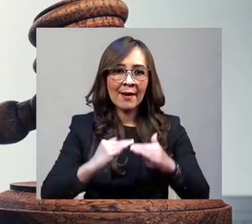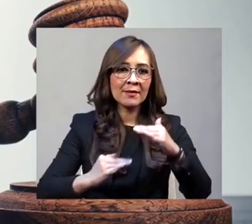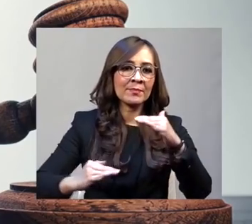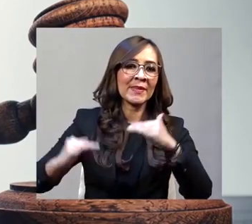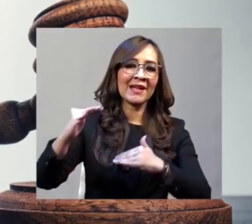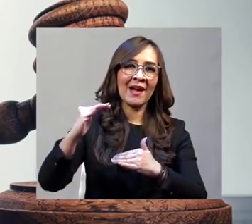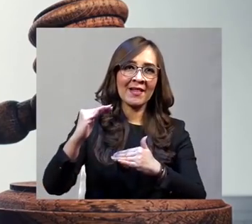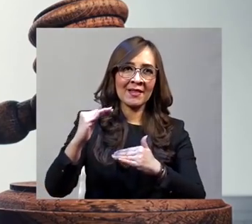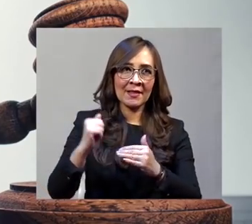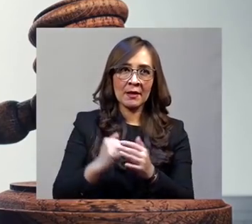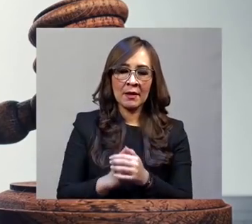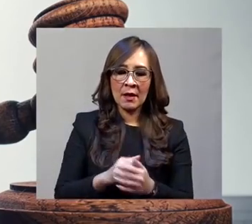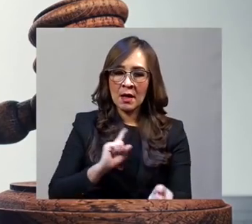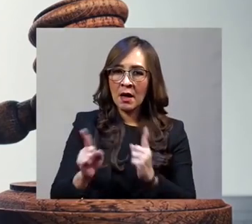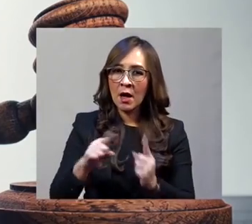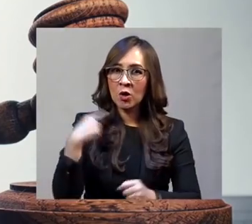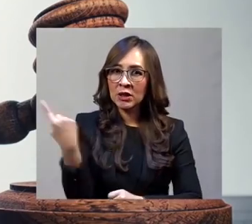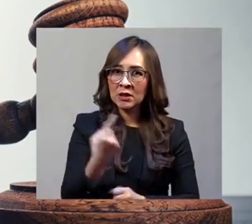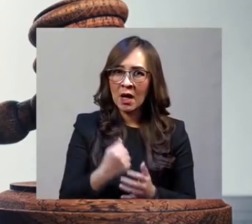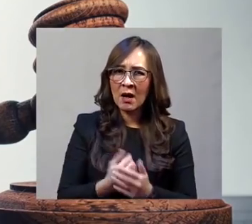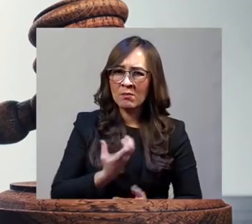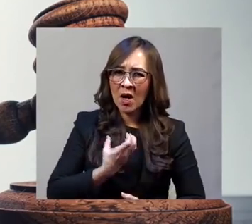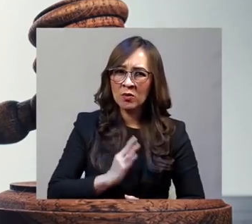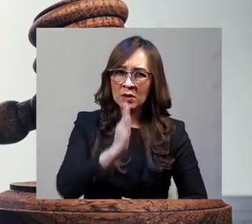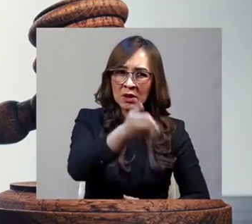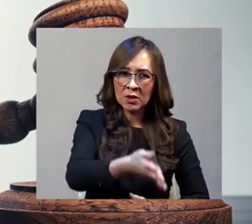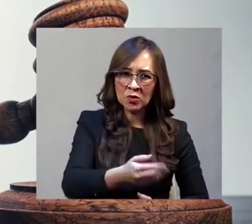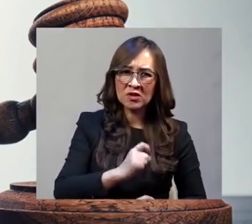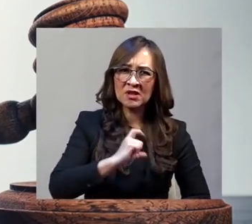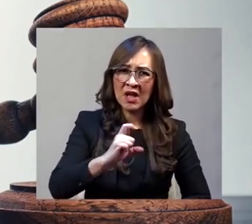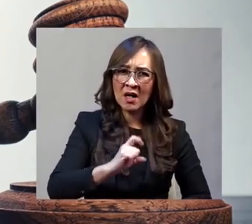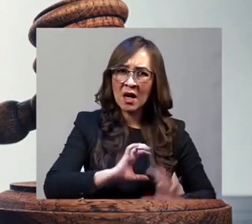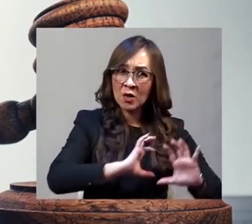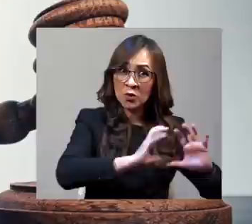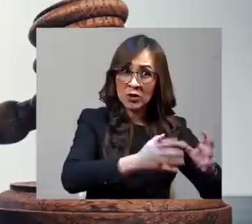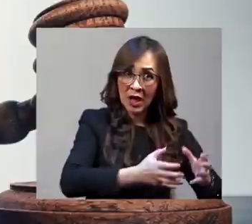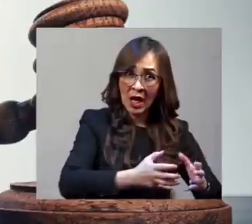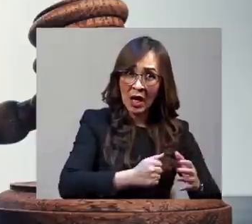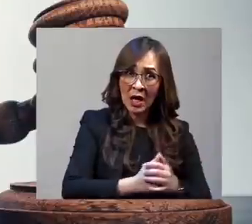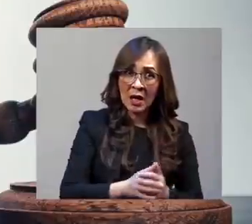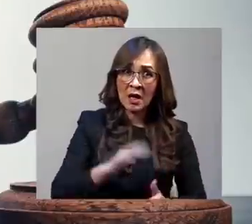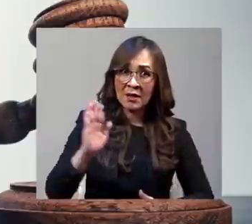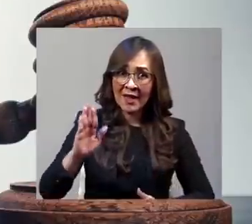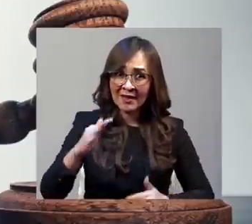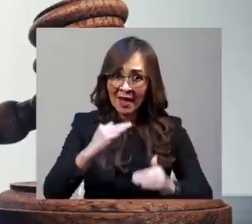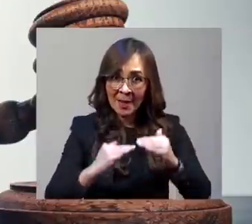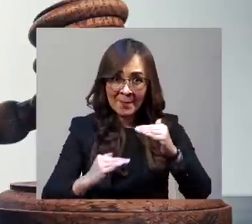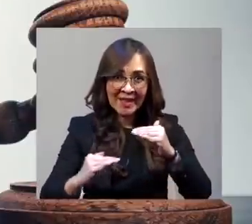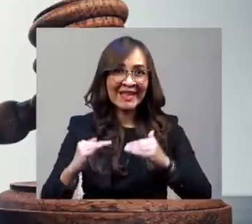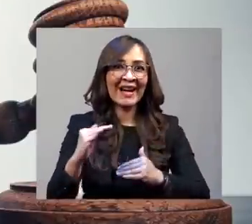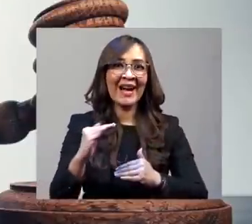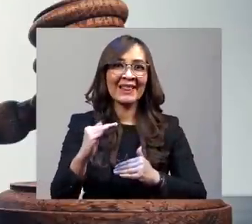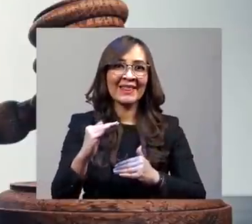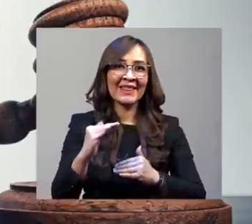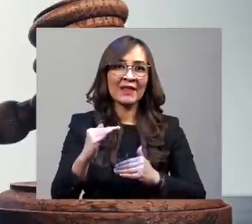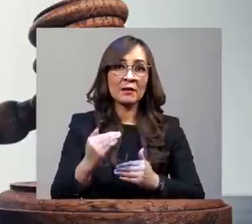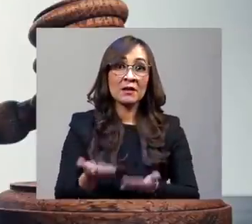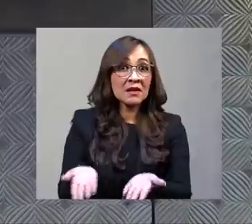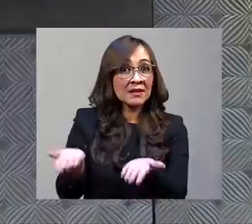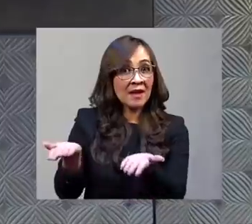kita mau ikut cara dunia, hukum kita kemerosotan. Tapi kalau kita mau pakai cara Kristus, hukum kita kemajuan dan peningkatan. Terserah